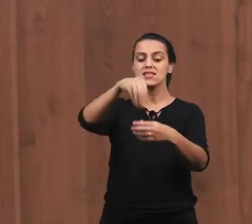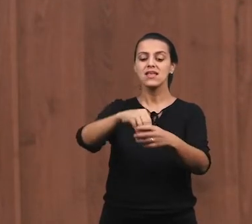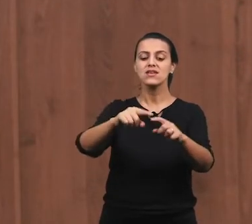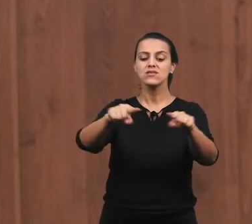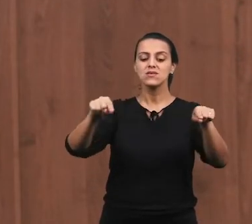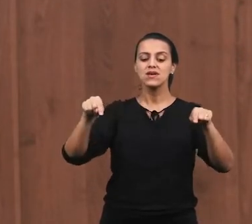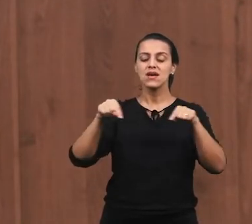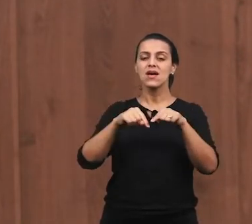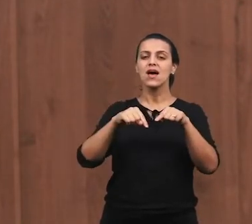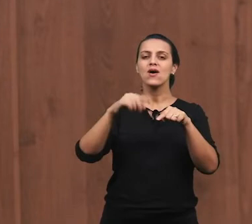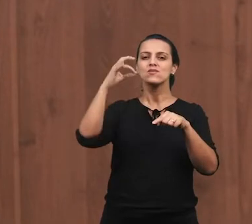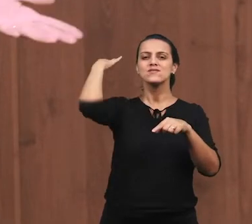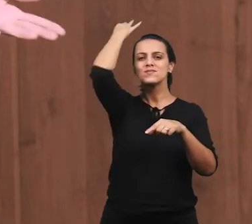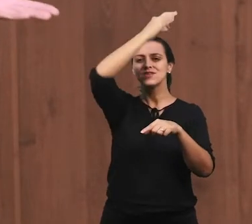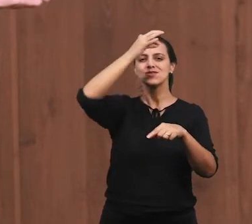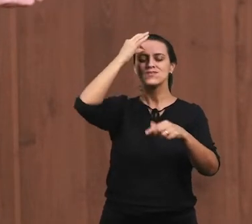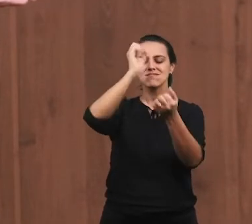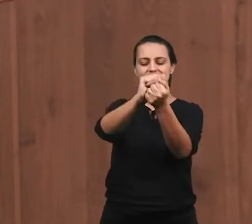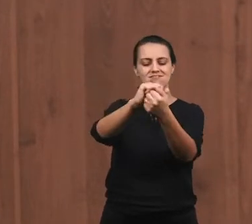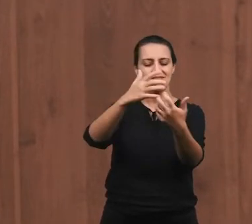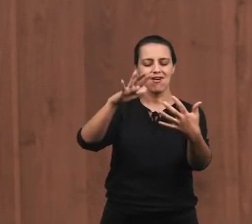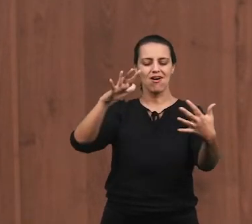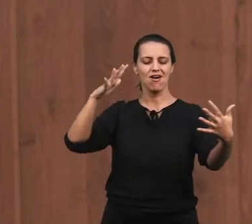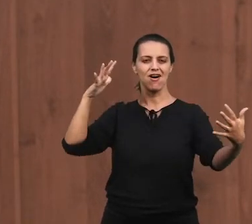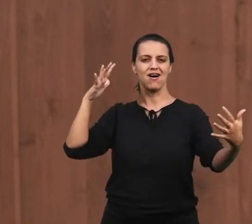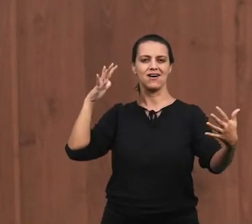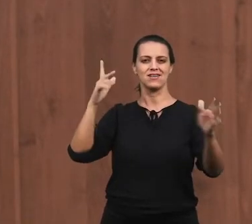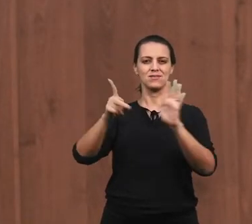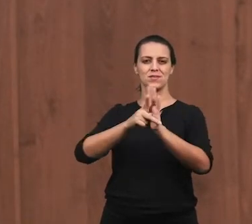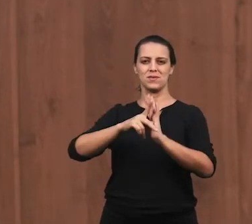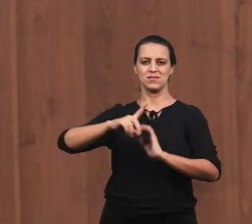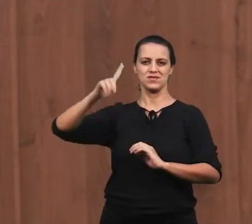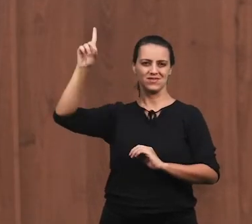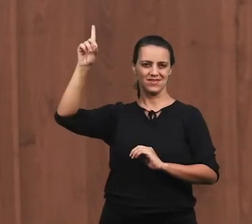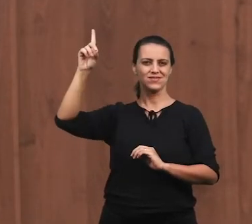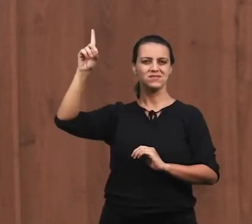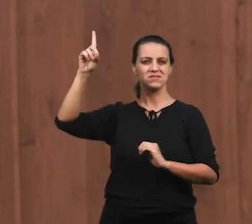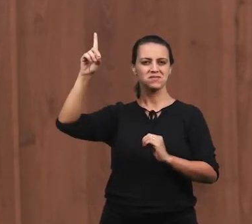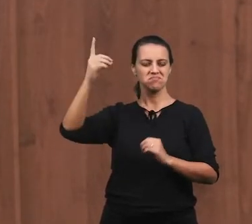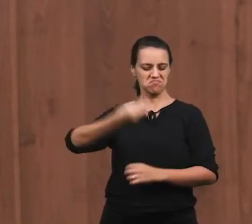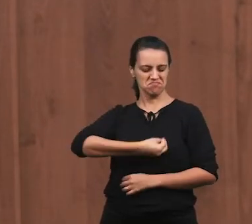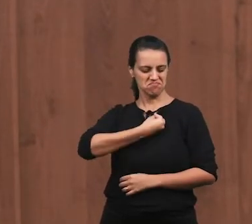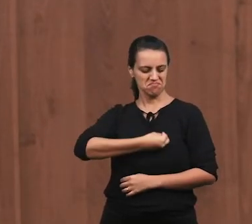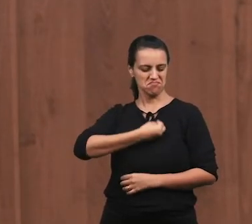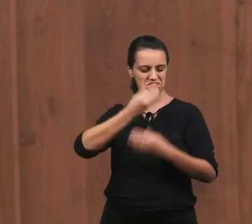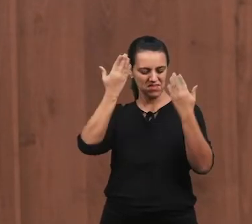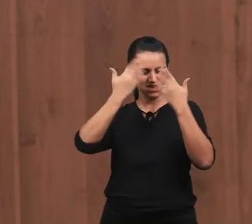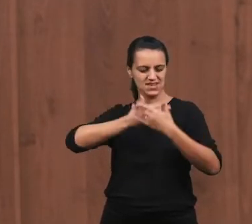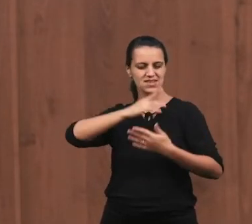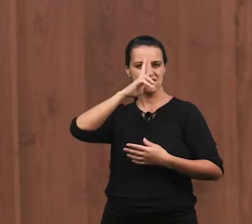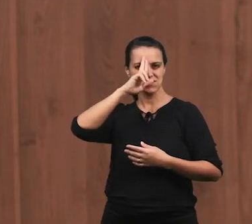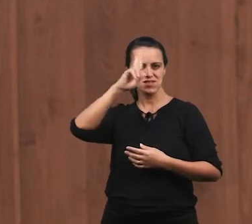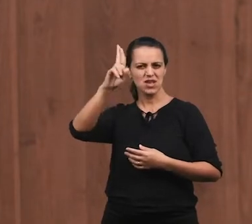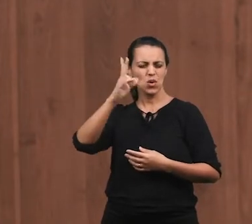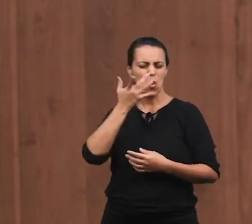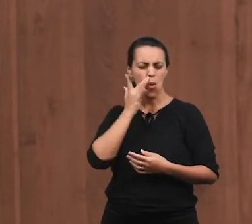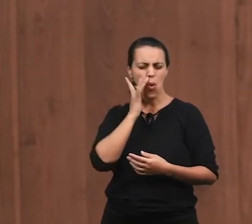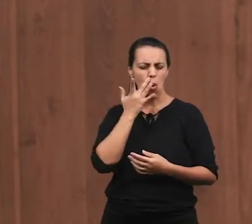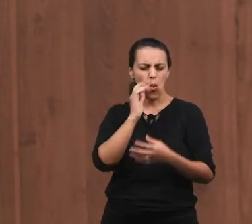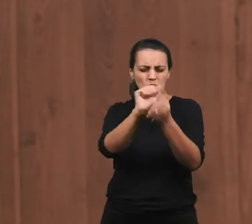жизни. И для нас открывается вход во святое. Посмотрите,